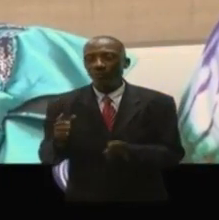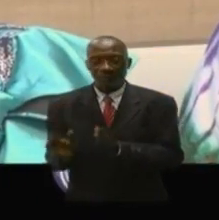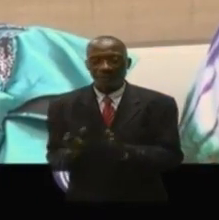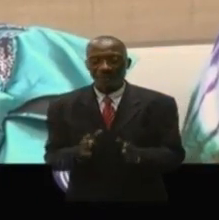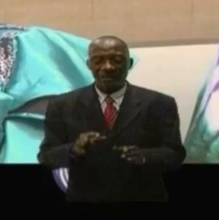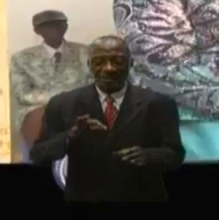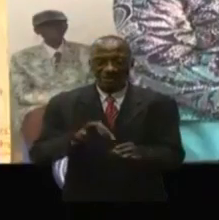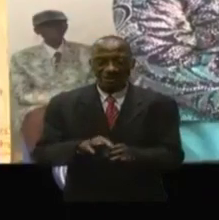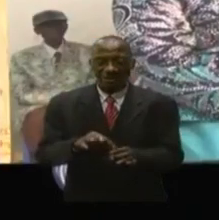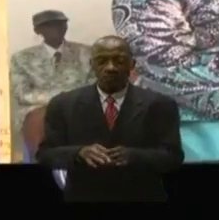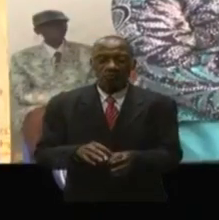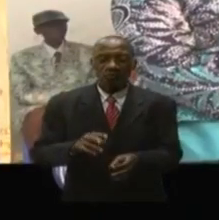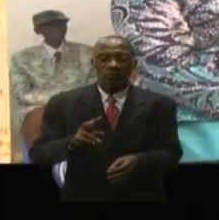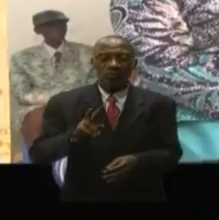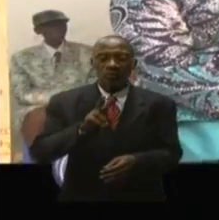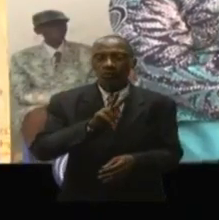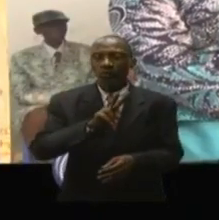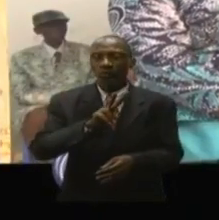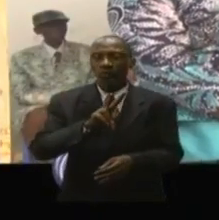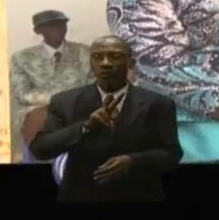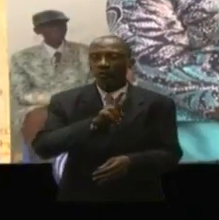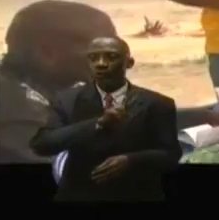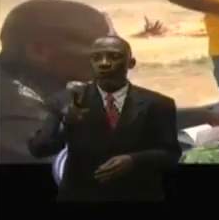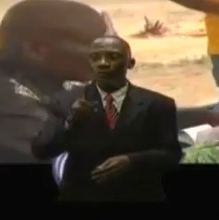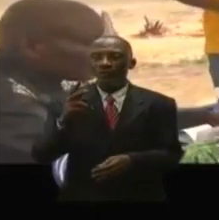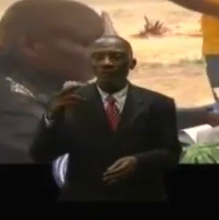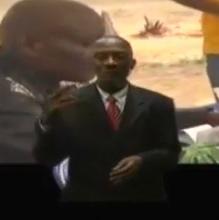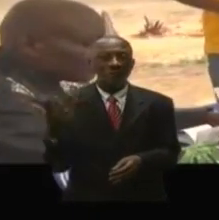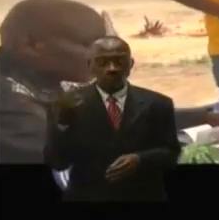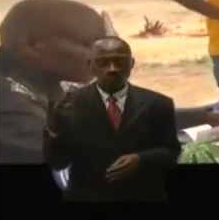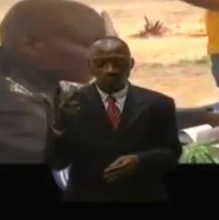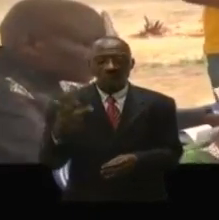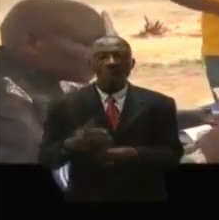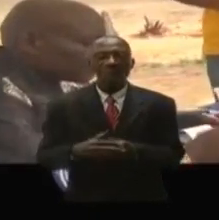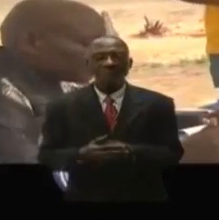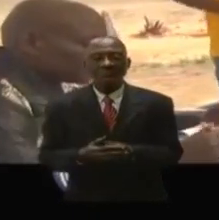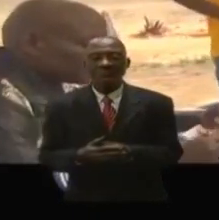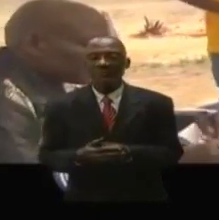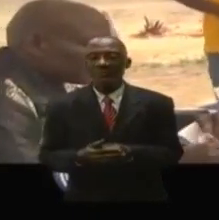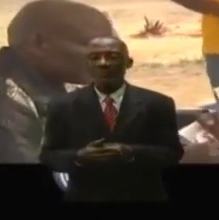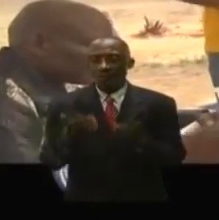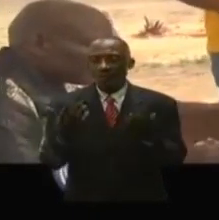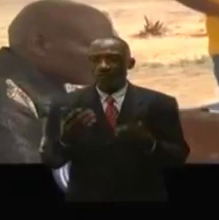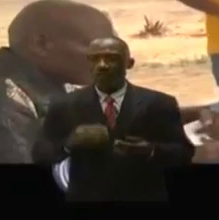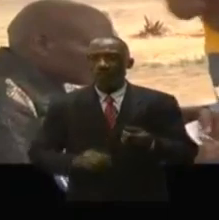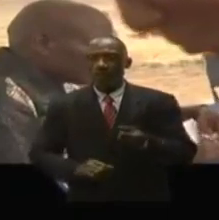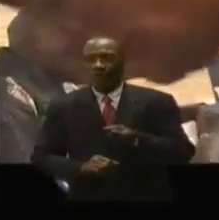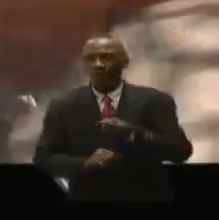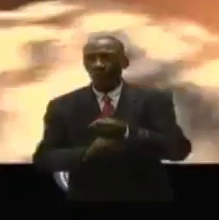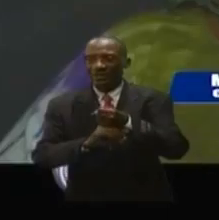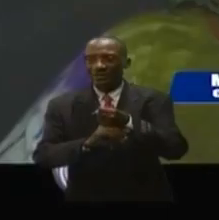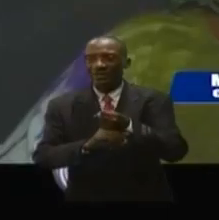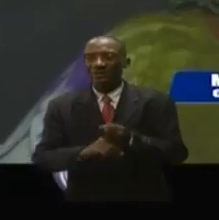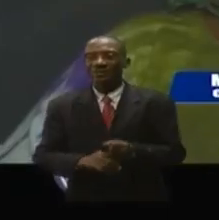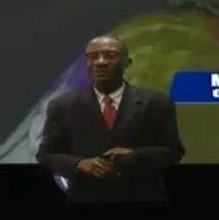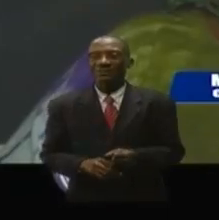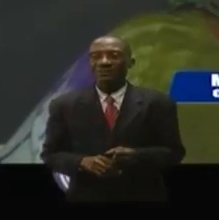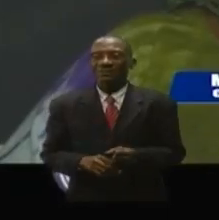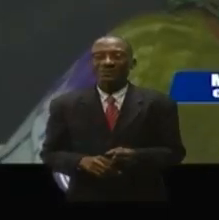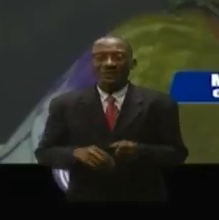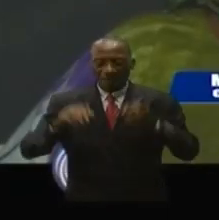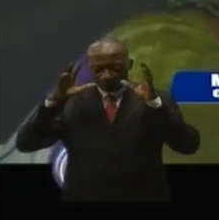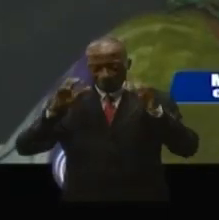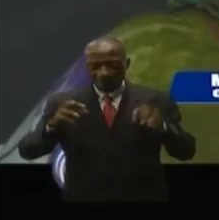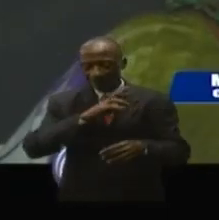2023-2024 et soutenir de bien faire leur propagande. C'est pour cela que nous sommes passés par ces cotisations. Il n'y a qu'un seul Palou qui est dirigé par